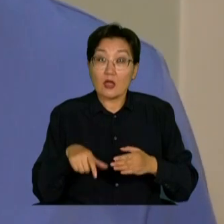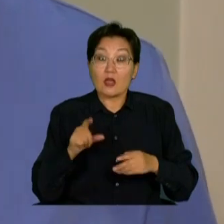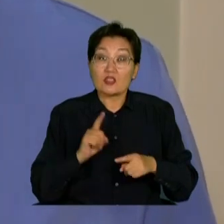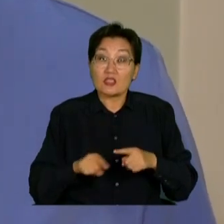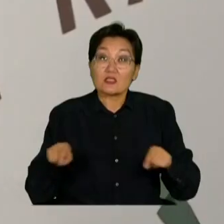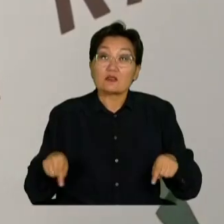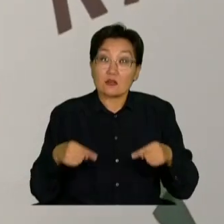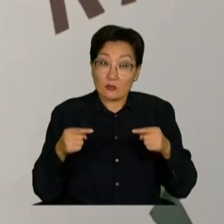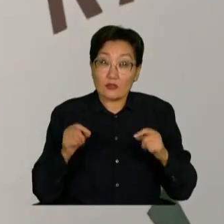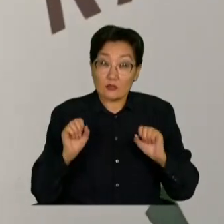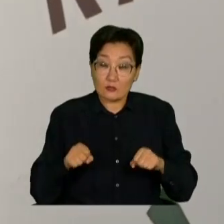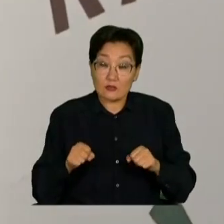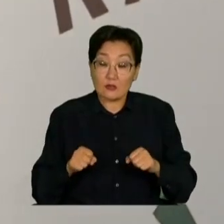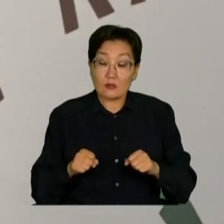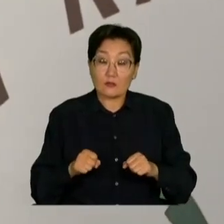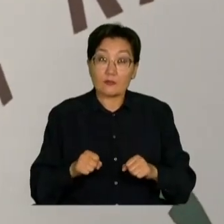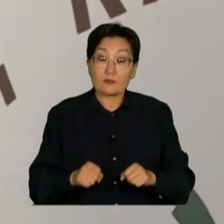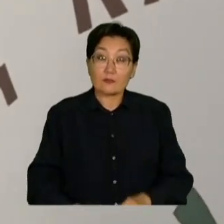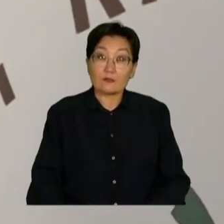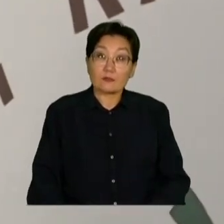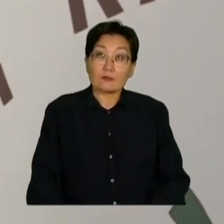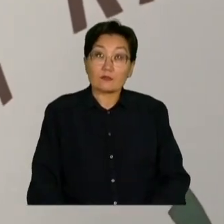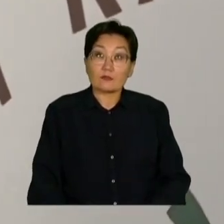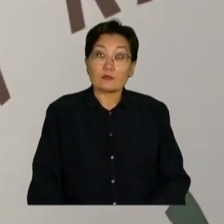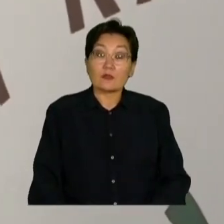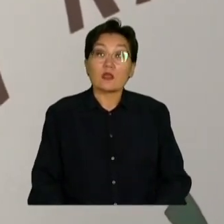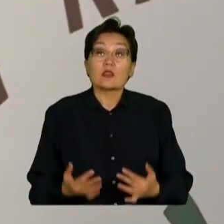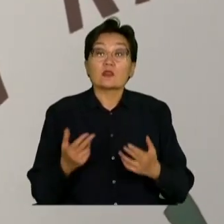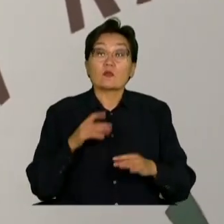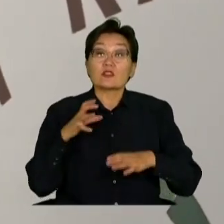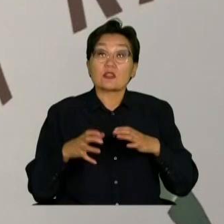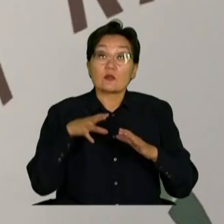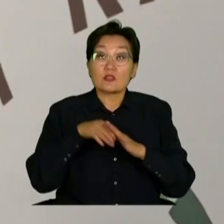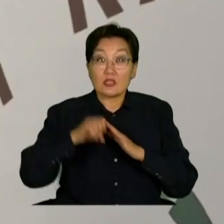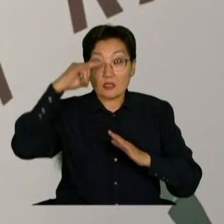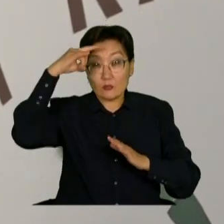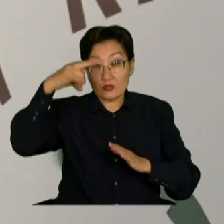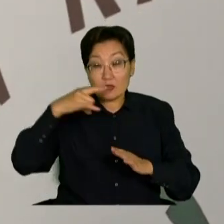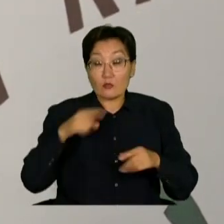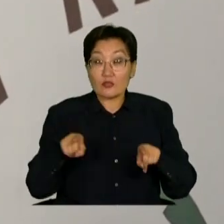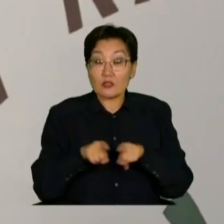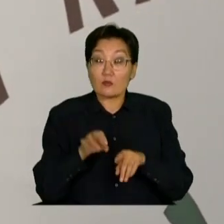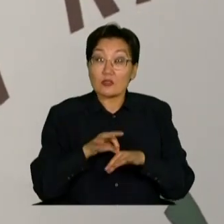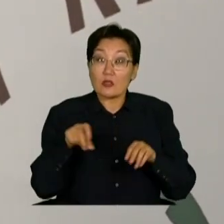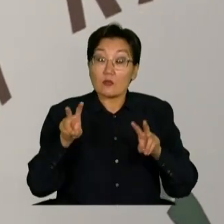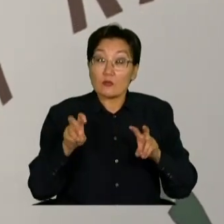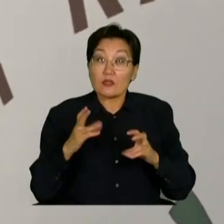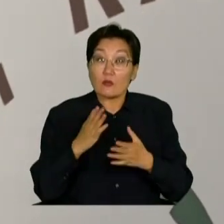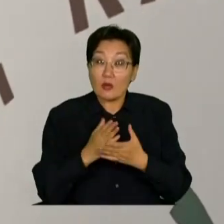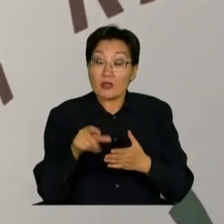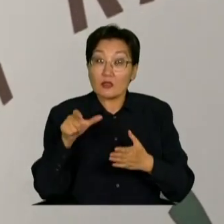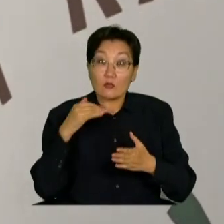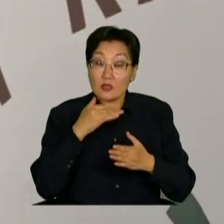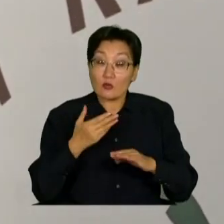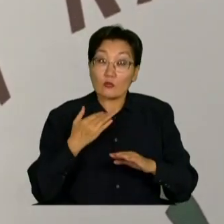тез қалпына келеді. Да, в мире, в том числе в Казахстане. Е, әлемде соның ішінде Қазақстанда да мұндай диагноз бар адамдар жетерлік, бірақ